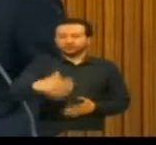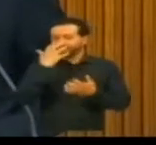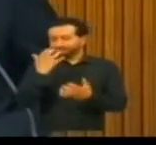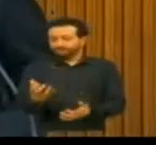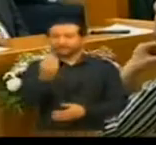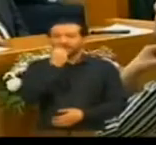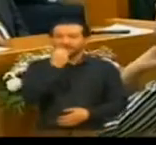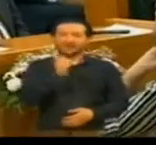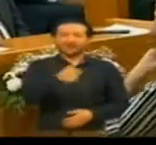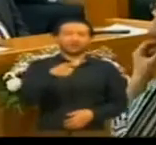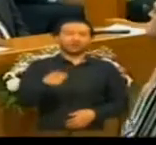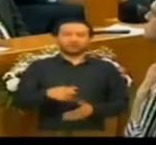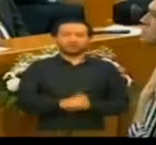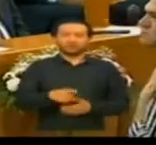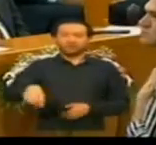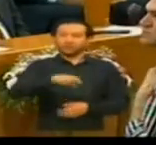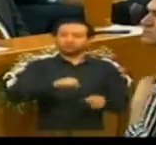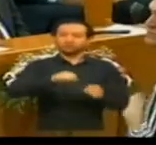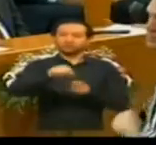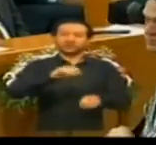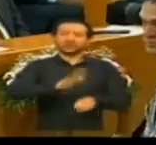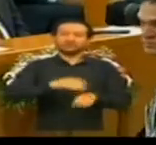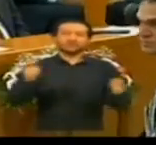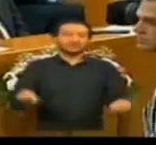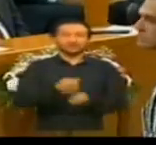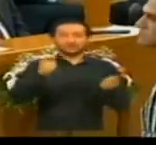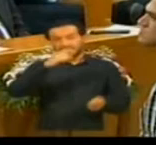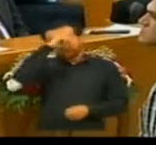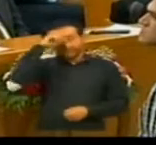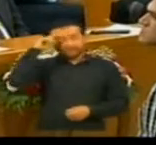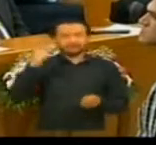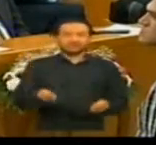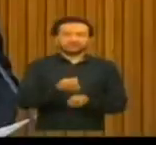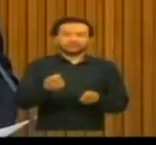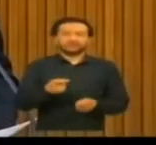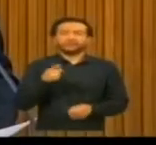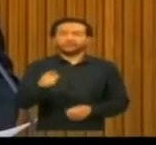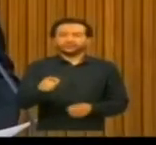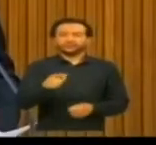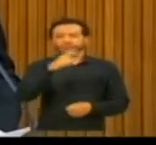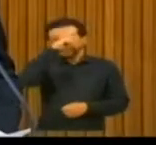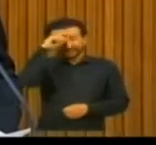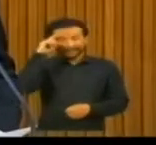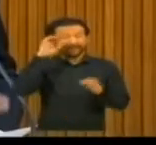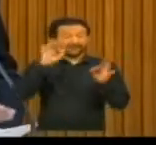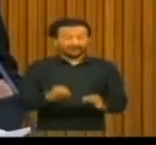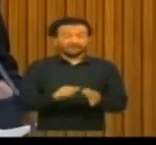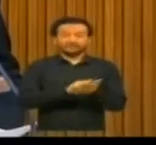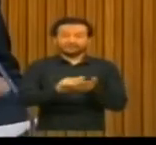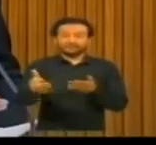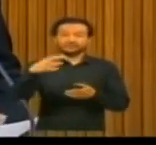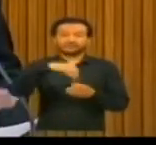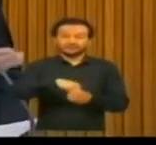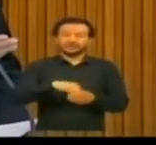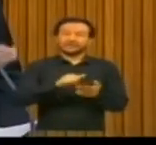götürmek için. Bunlar mücadele ettiler, çalıştılar, alın teri döktüler. Bunların döktükleri her alın terinin,